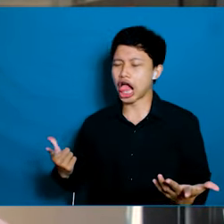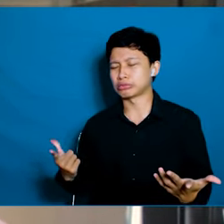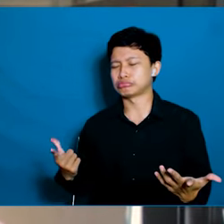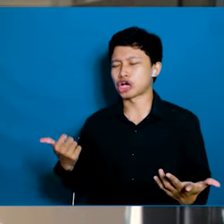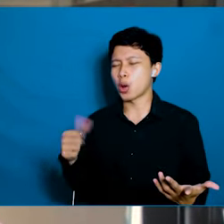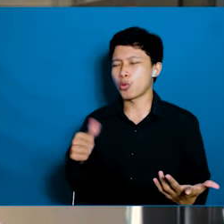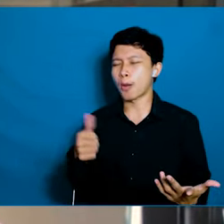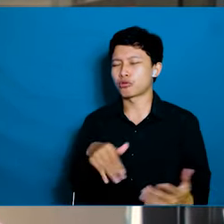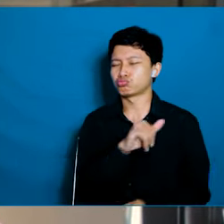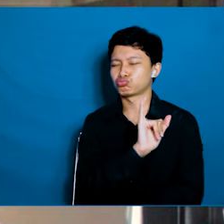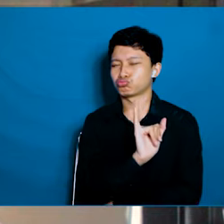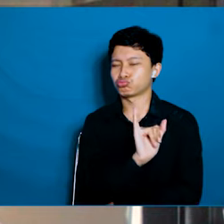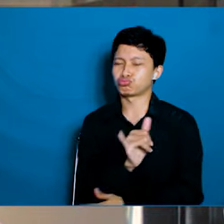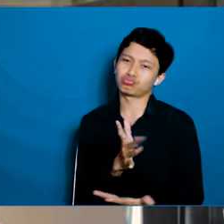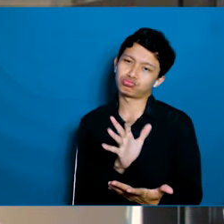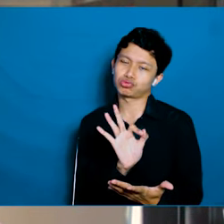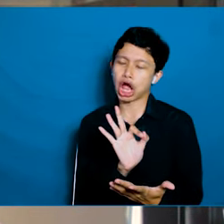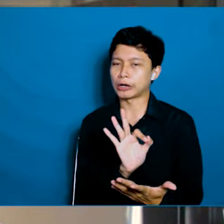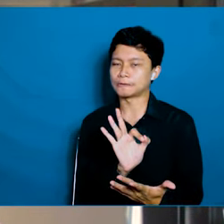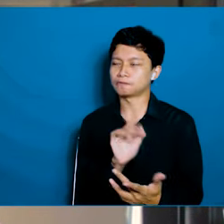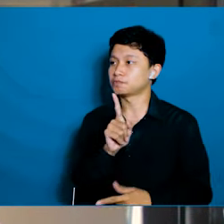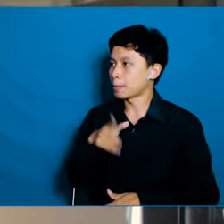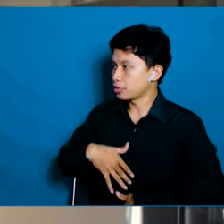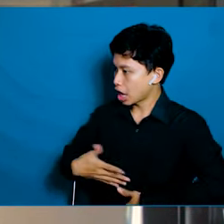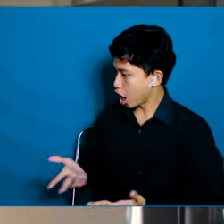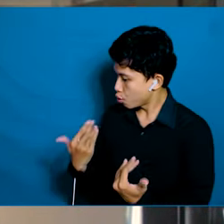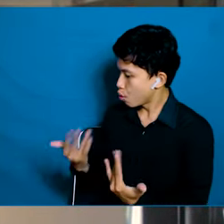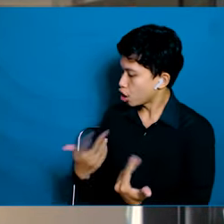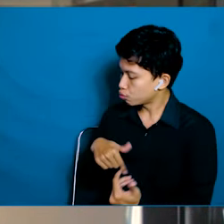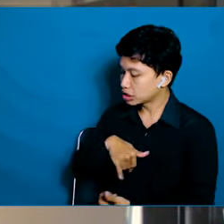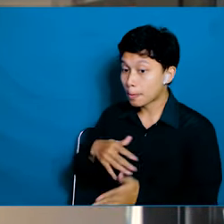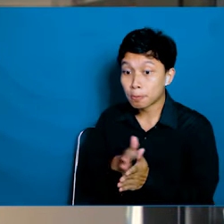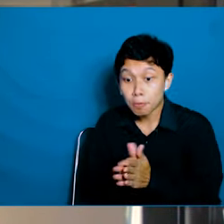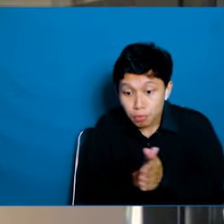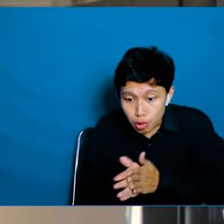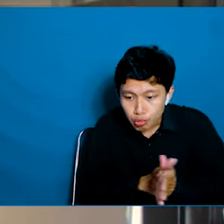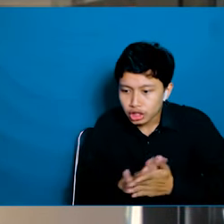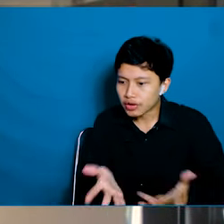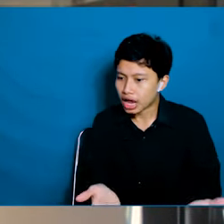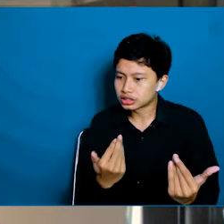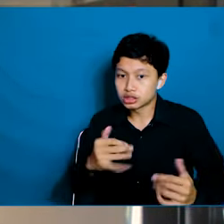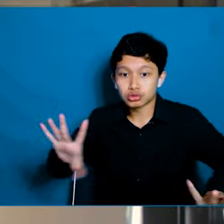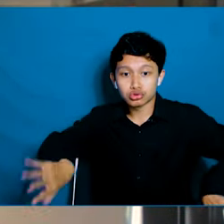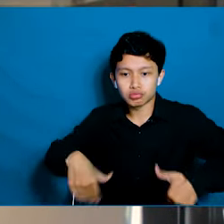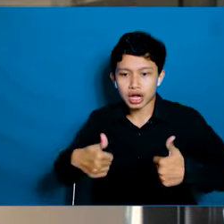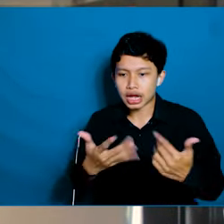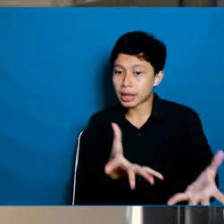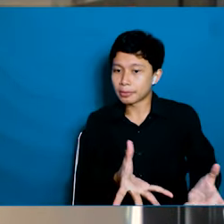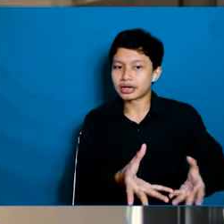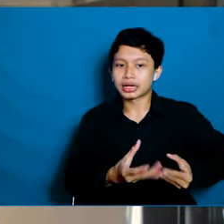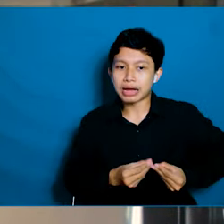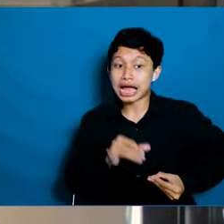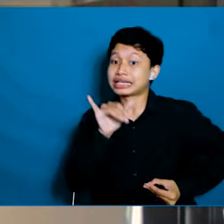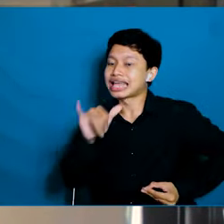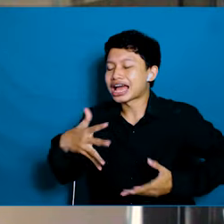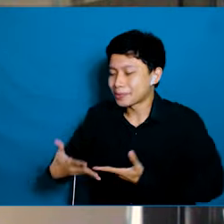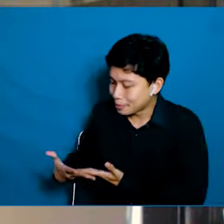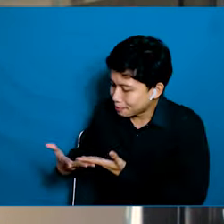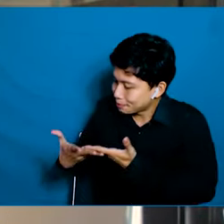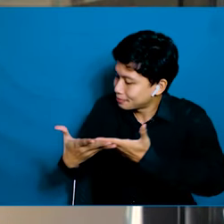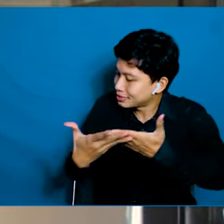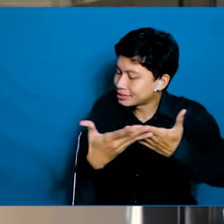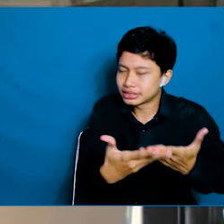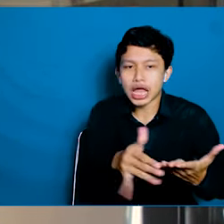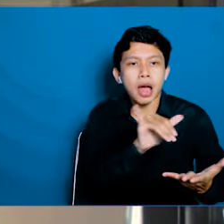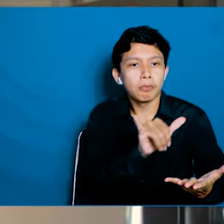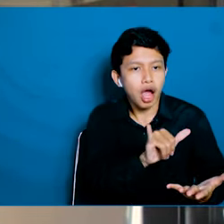ini saatnya kita harus memberikan dorongan kepada mereka, harus berani bergerak, harus berani bicara, harus jangan hanya menerima tapi kamu harus memberi